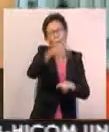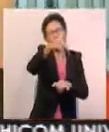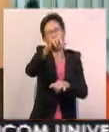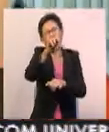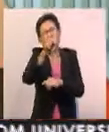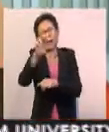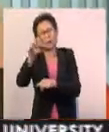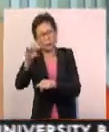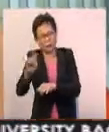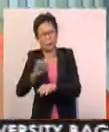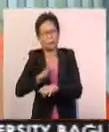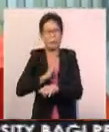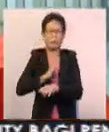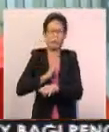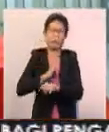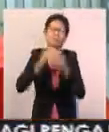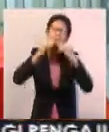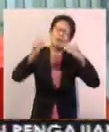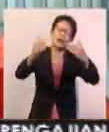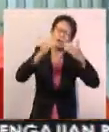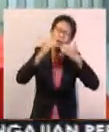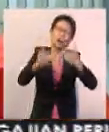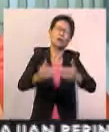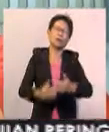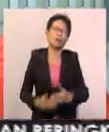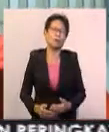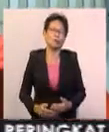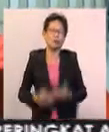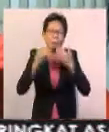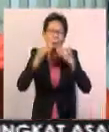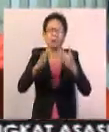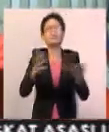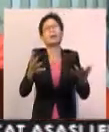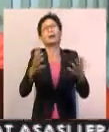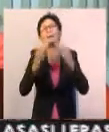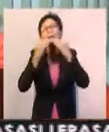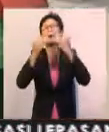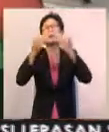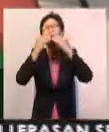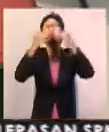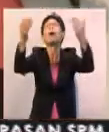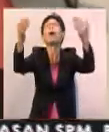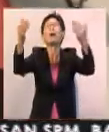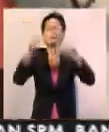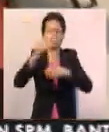PPR. Saya suka terima kasihlah. Apa nak saya nak kata pun tak tahu syukur lah. Alhamdulillah.